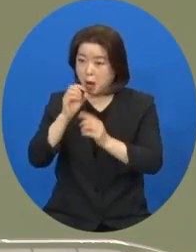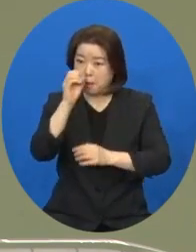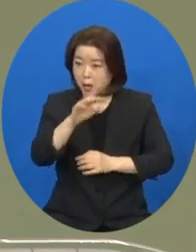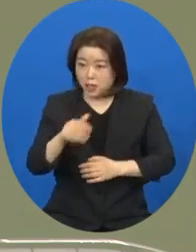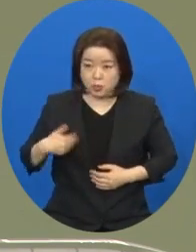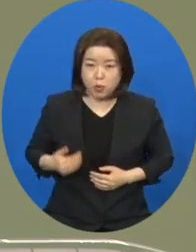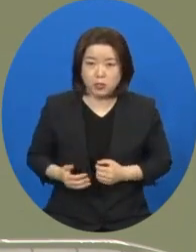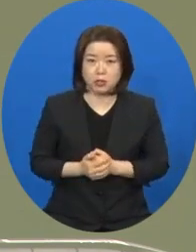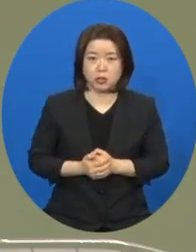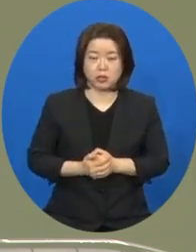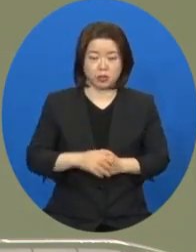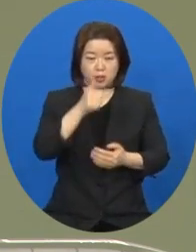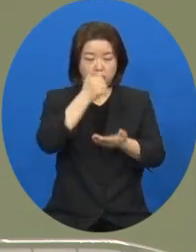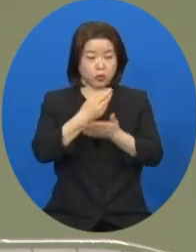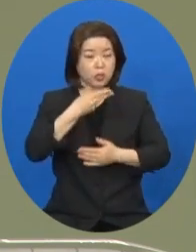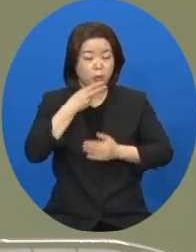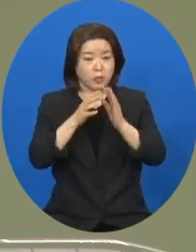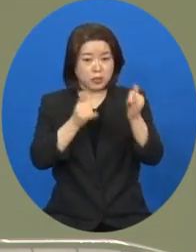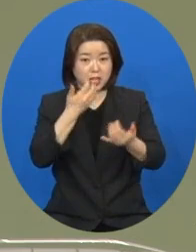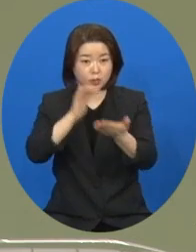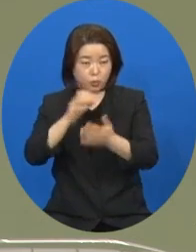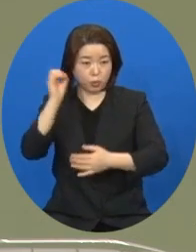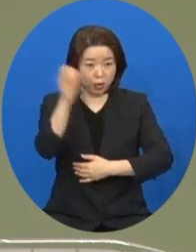죄가 없는 자가 돌을 던지라.